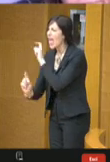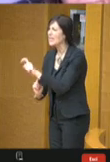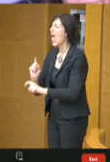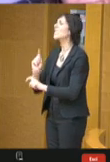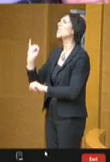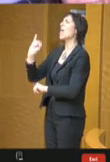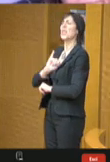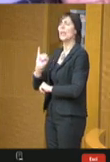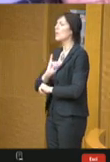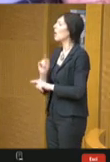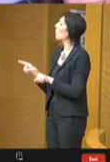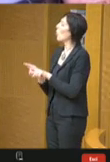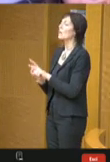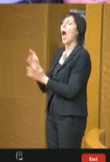identità.